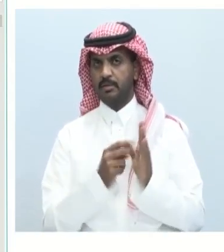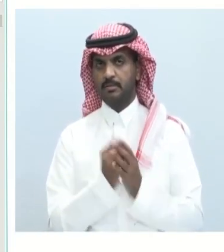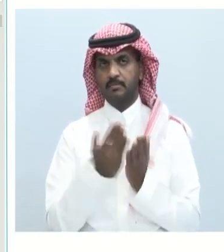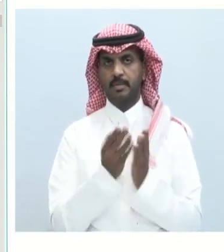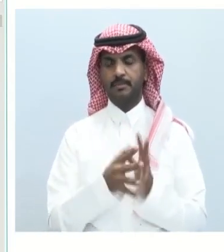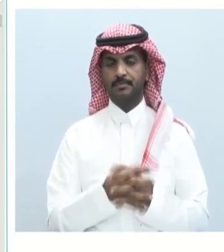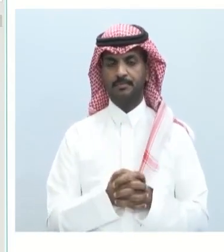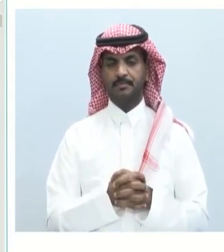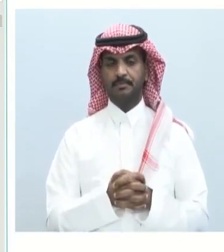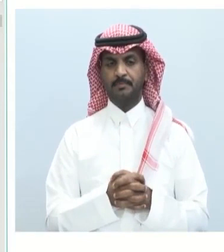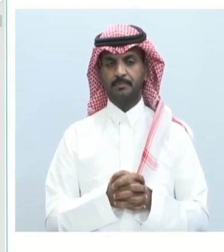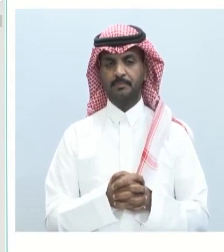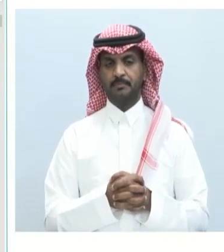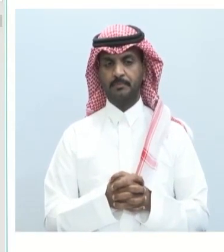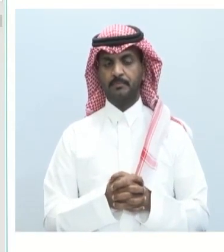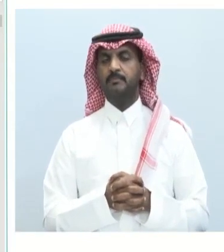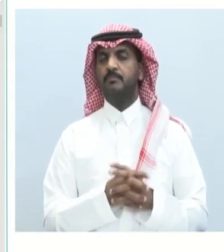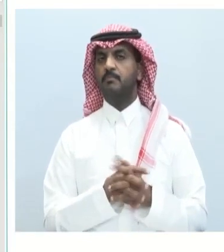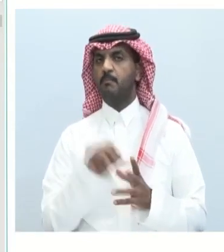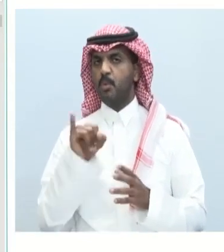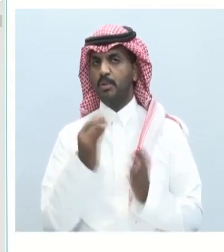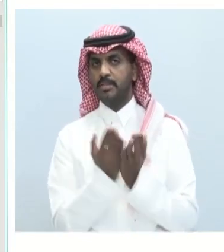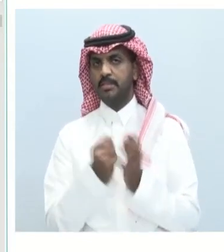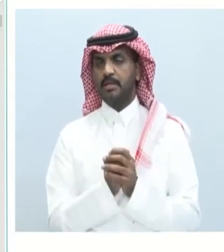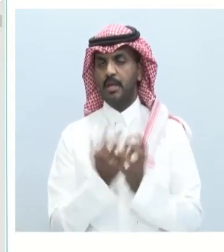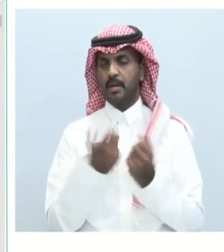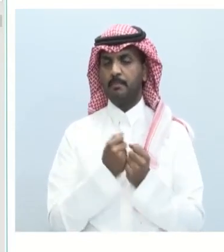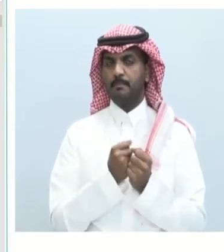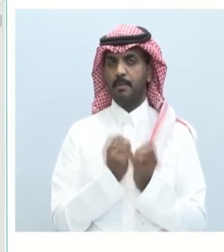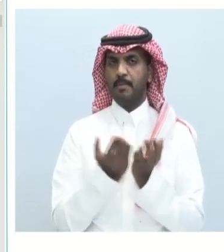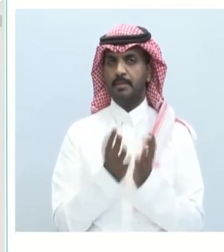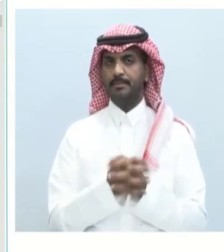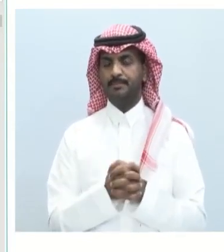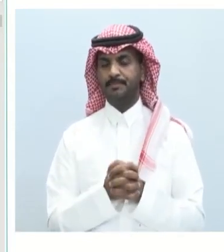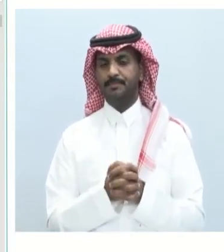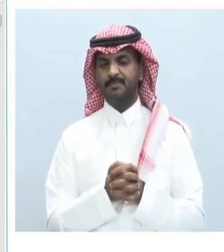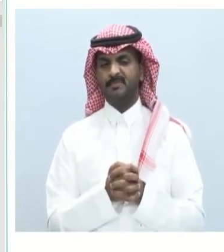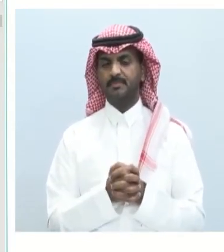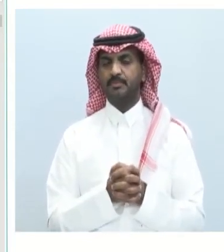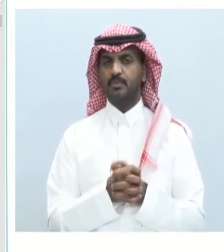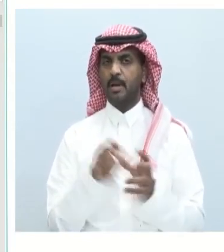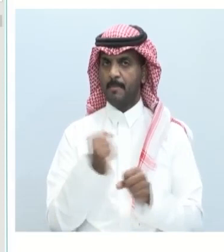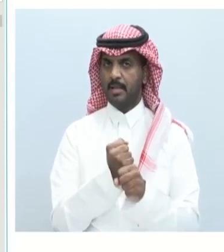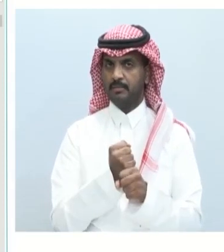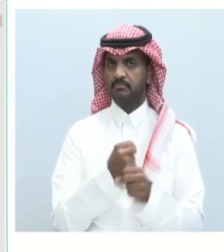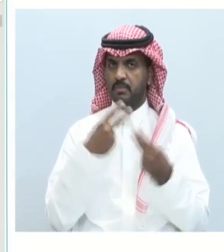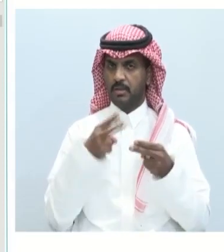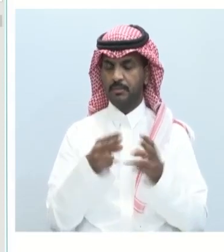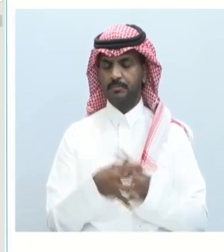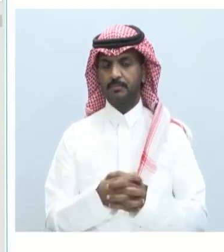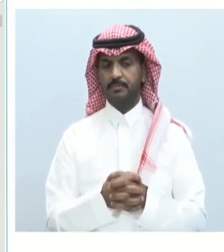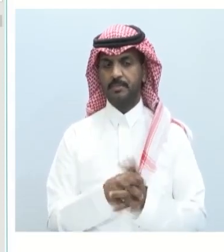وتحديد الجدول على سبيل المثال المواد الدراسيه رقم الماده سيكون البرنامج بانشاء تلقائيا في